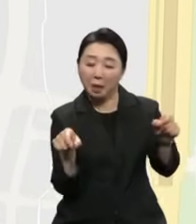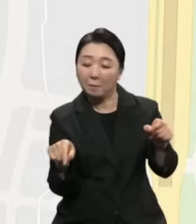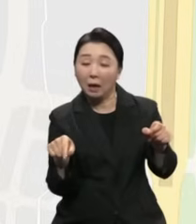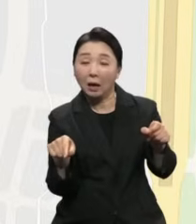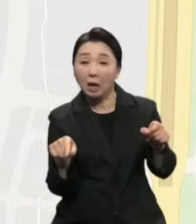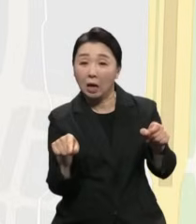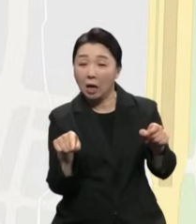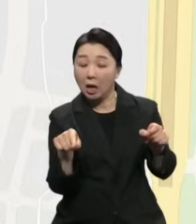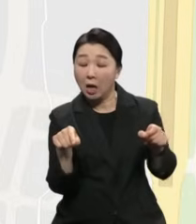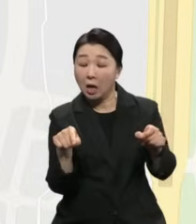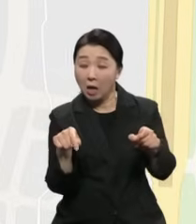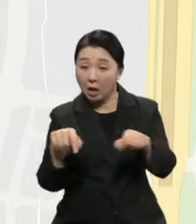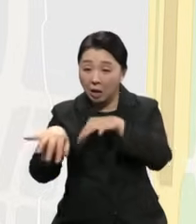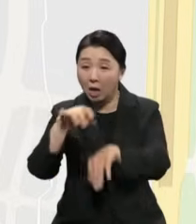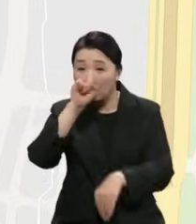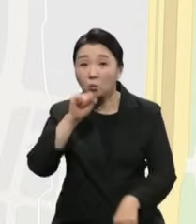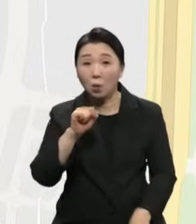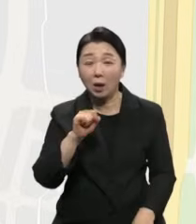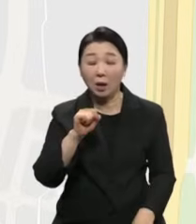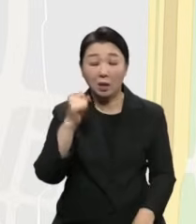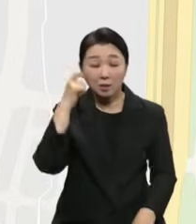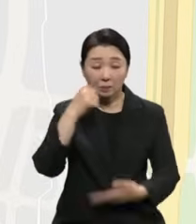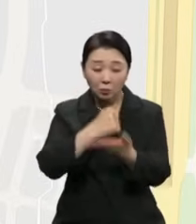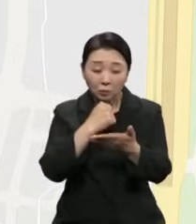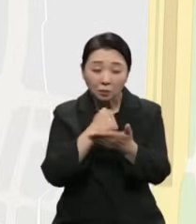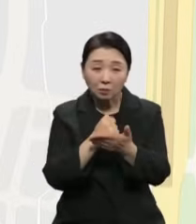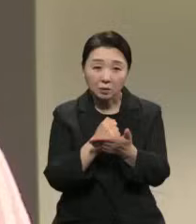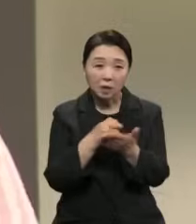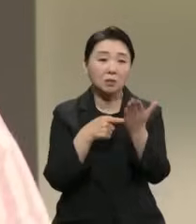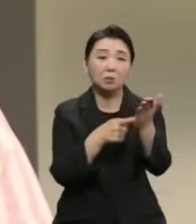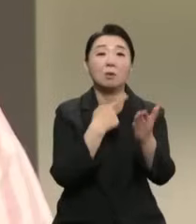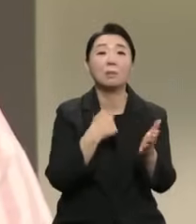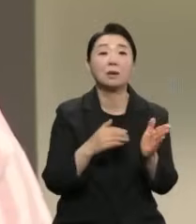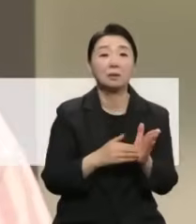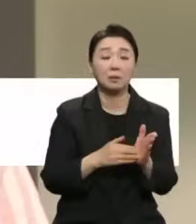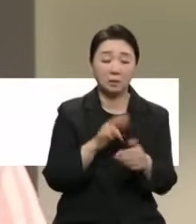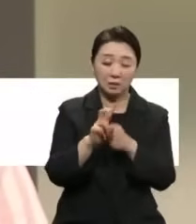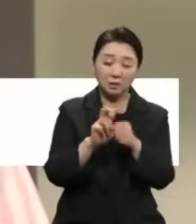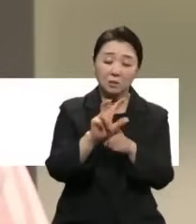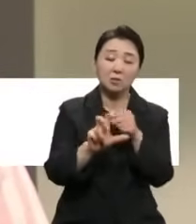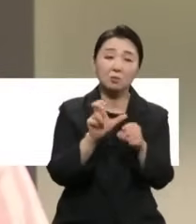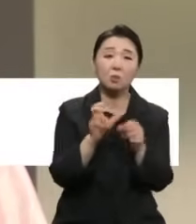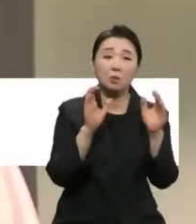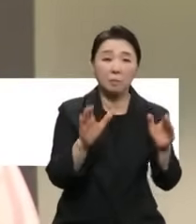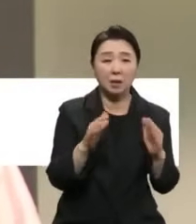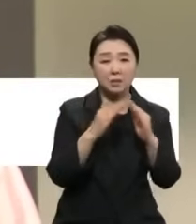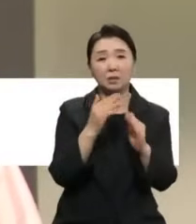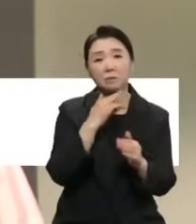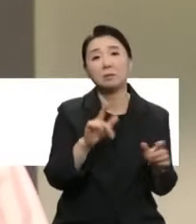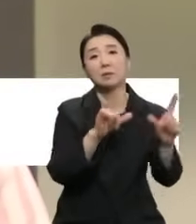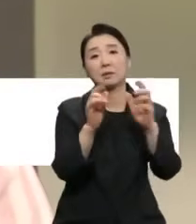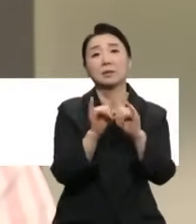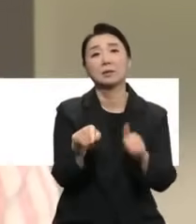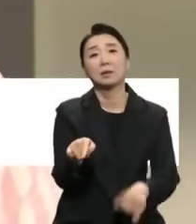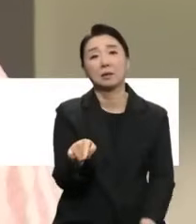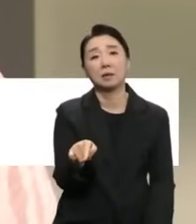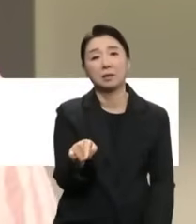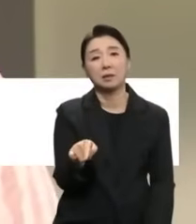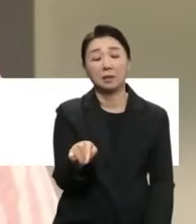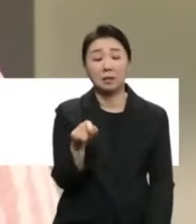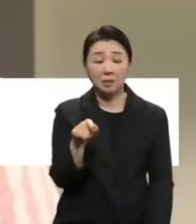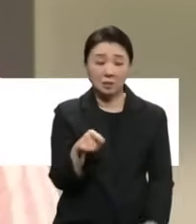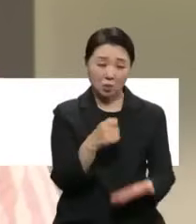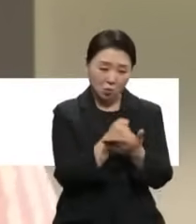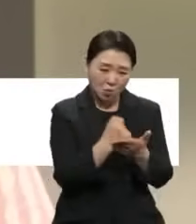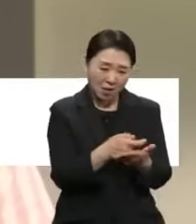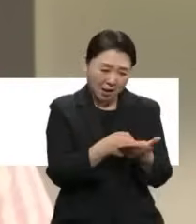청약 통장 고점자들도 대거 지원한 곳입니다. 20년, 25년을 갔다가 무주택자로 사신 분들이 이 청약